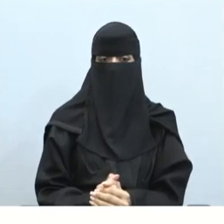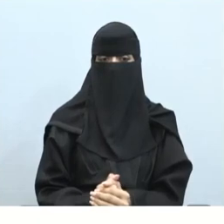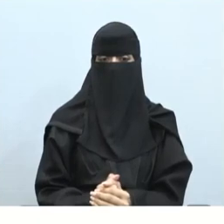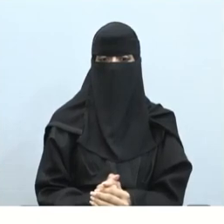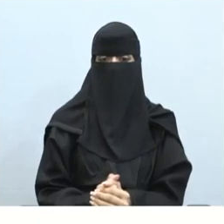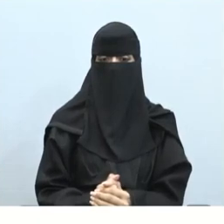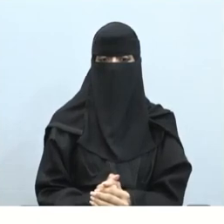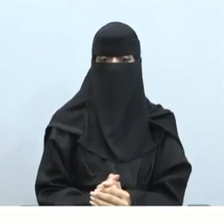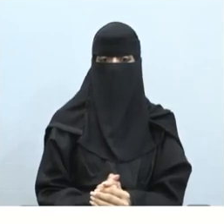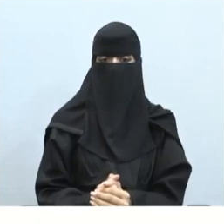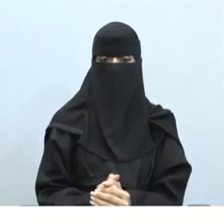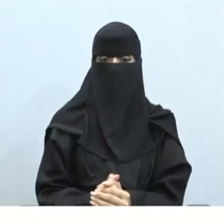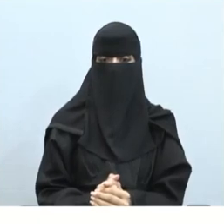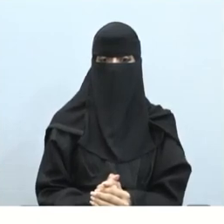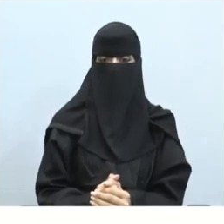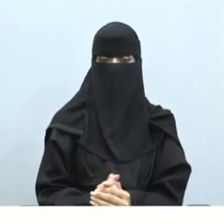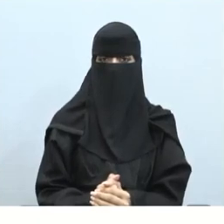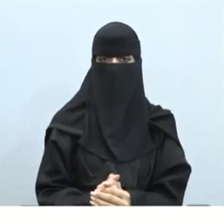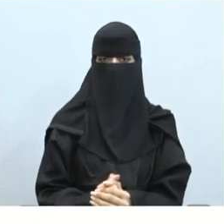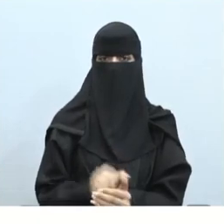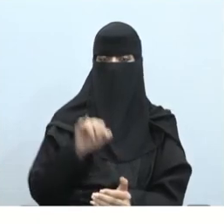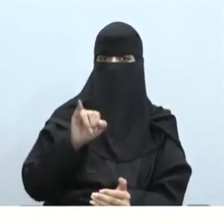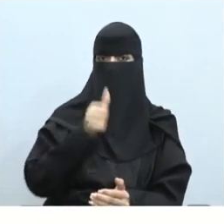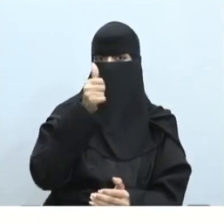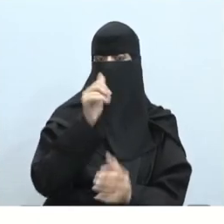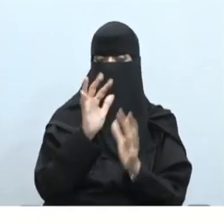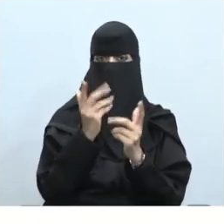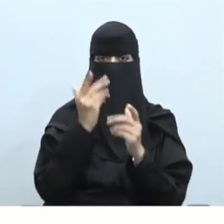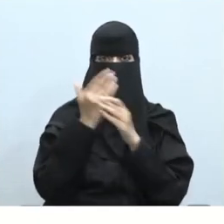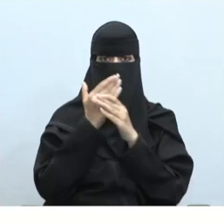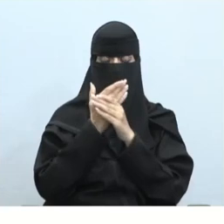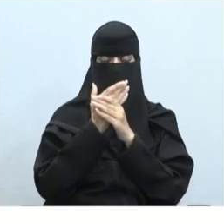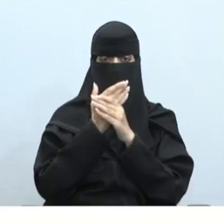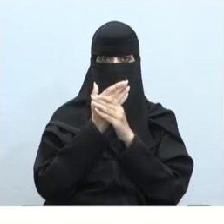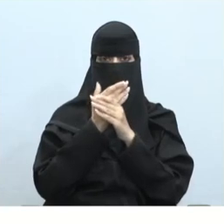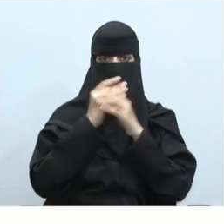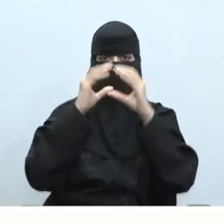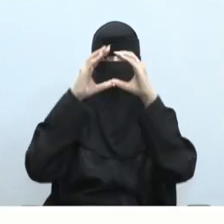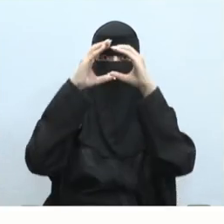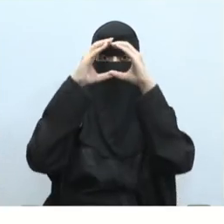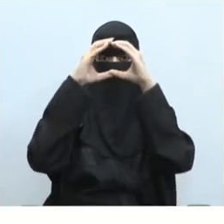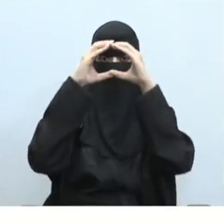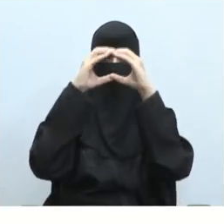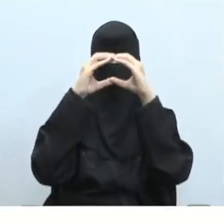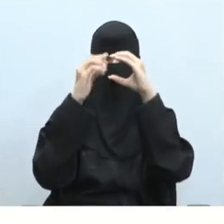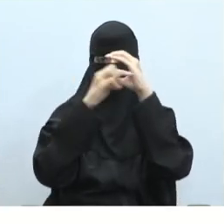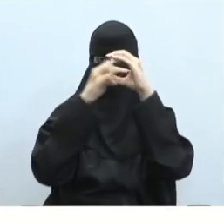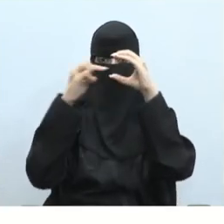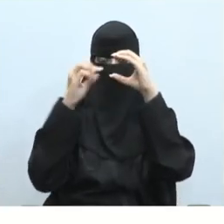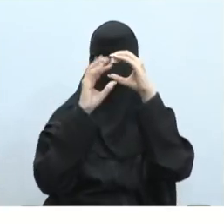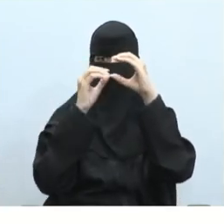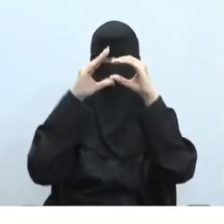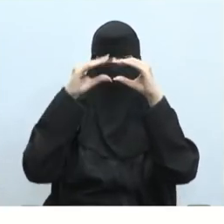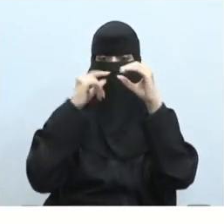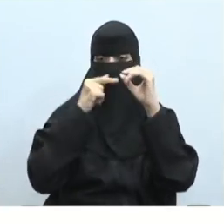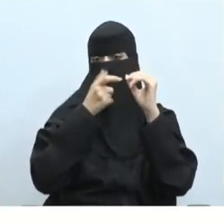ما سبب فلطحه الارض وانبعاجها من القطن من الخط الاستواء ان الارض كانت